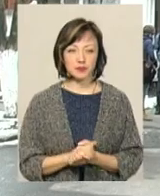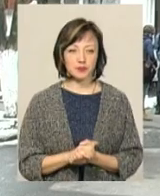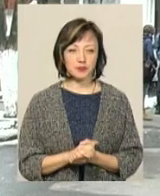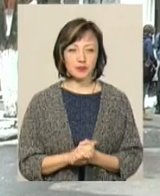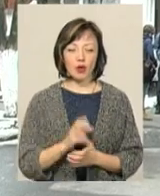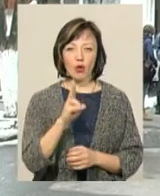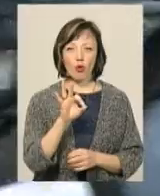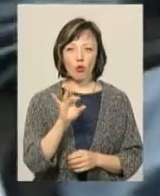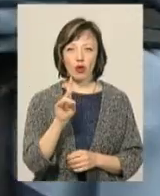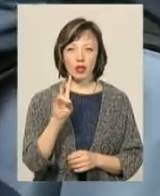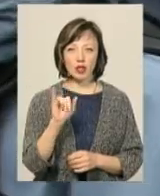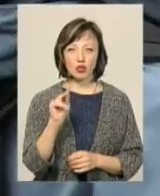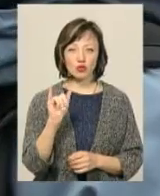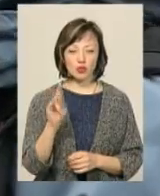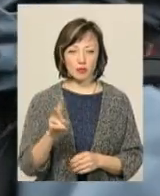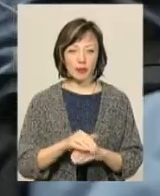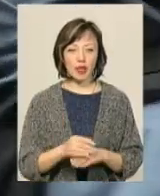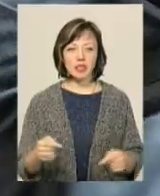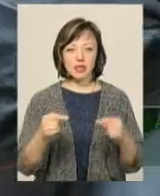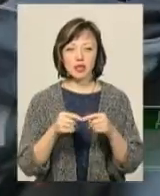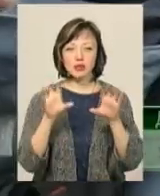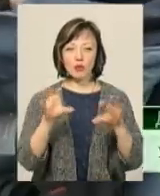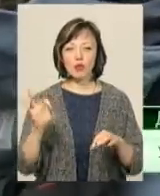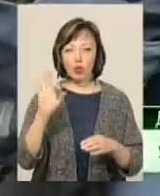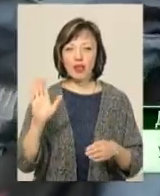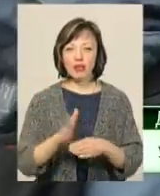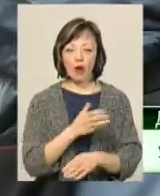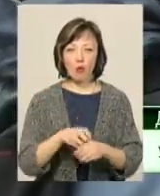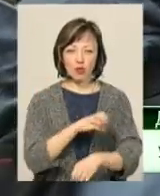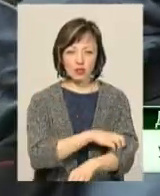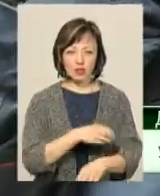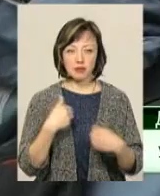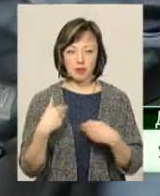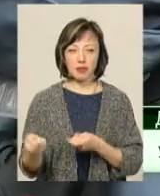Ігора Корнійчука. Згідно закону України про декомунізацію, який ми сьогодні також йому принесли,